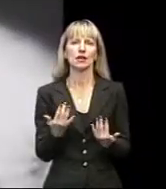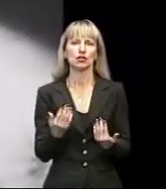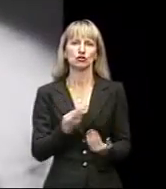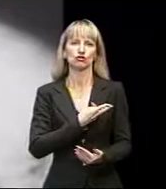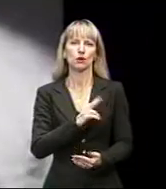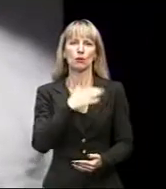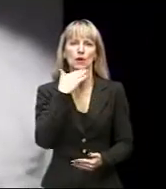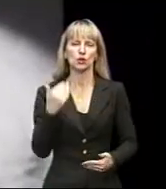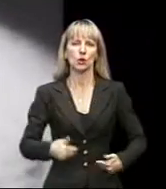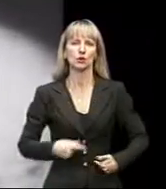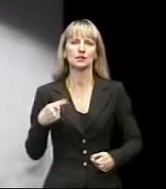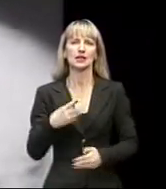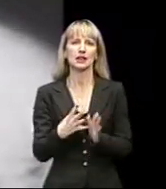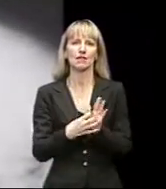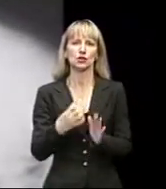масового голоду